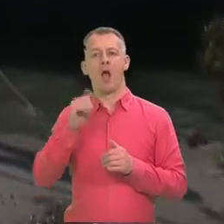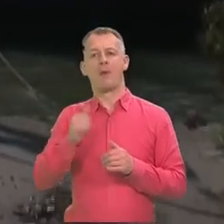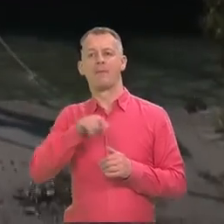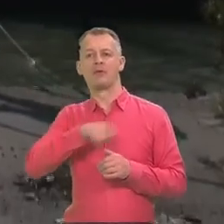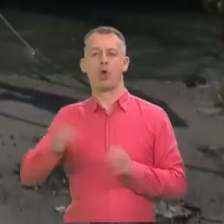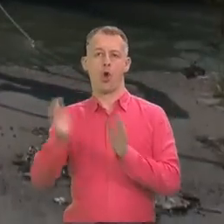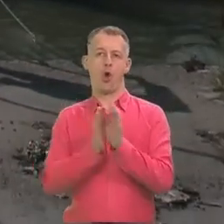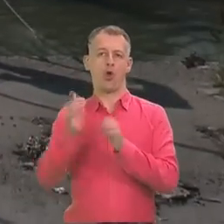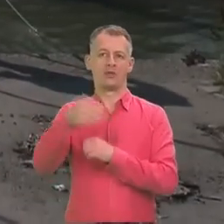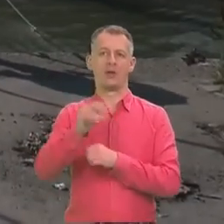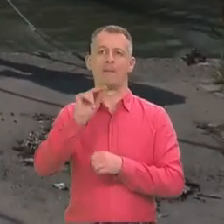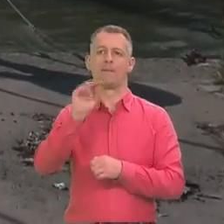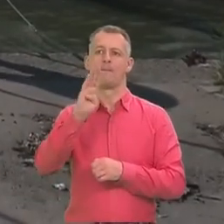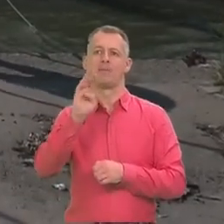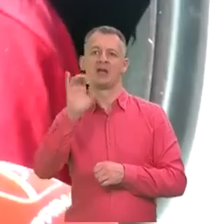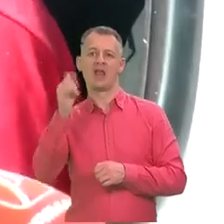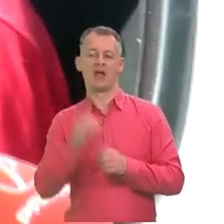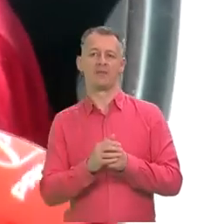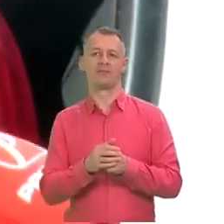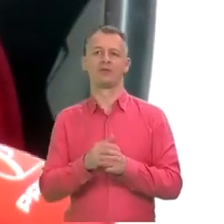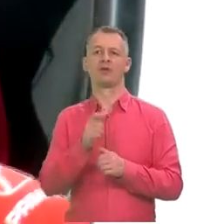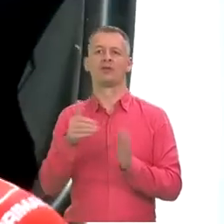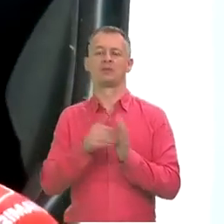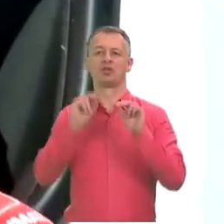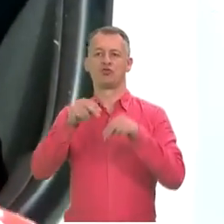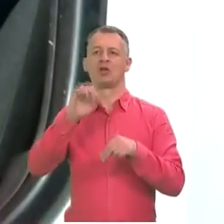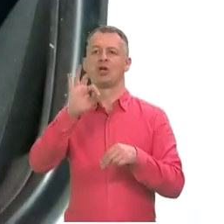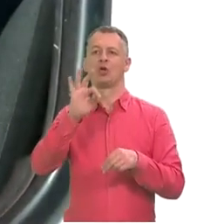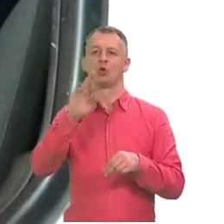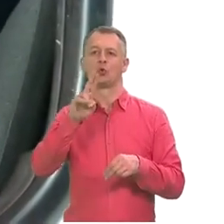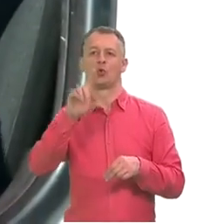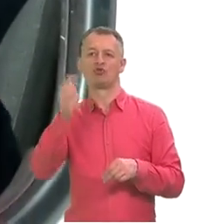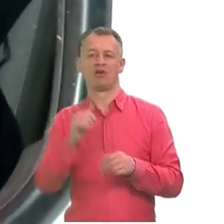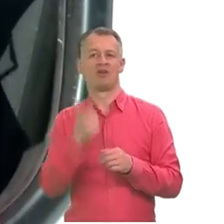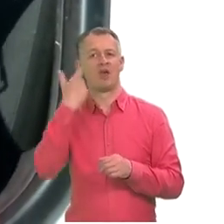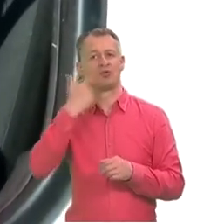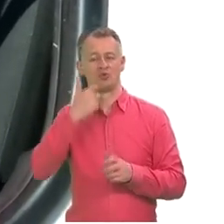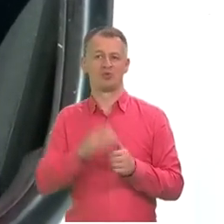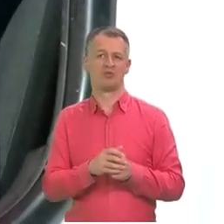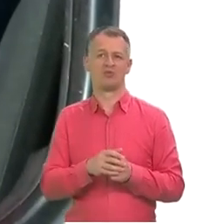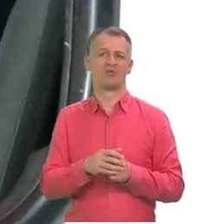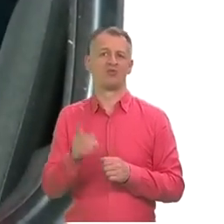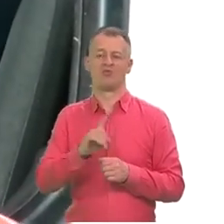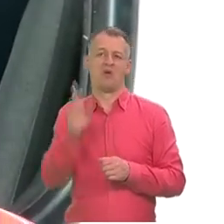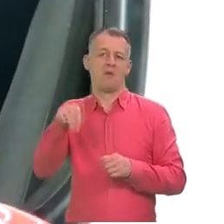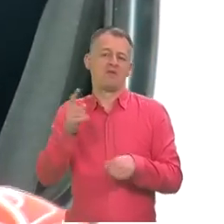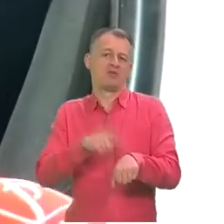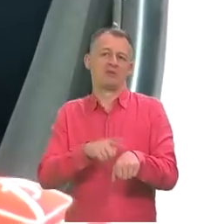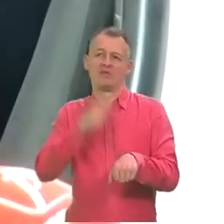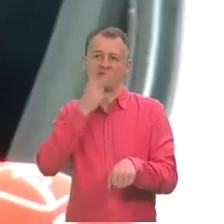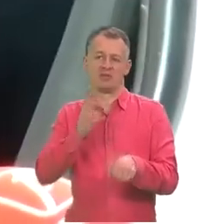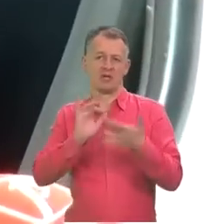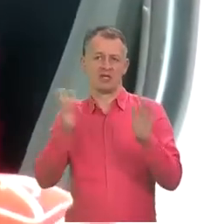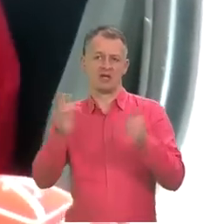neapărat. Unde trebuie să ajungeți? La Tulcea. Și nu Tulcea știați că... Loc, N-am știut că n-am avut timp, ați venit din curță și... Și acum